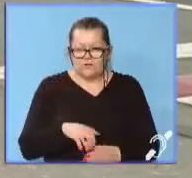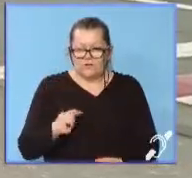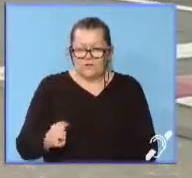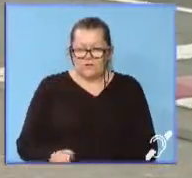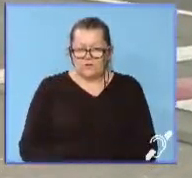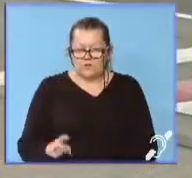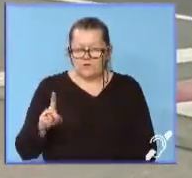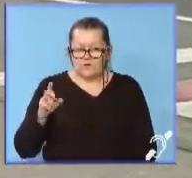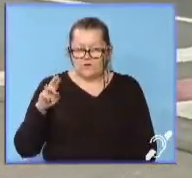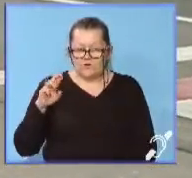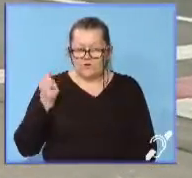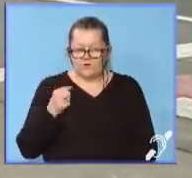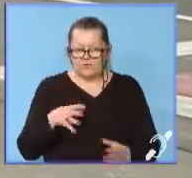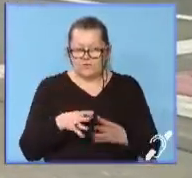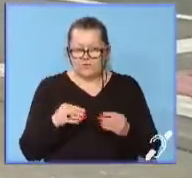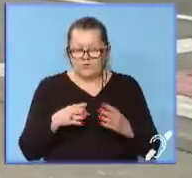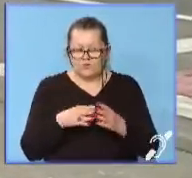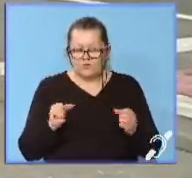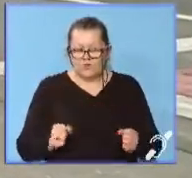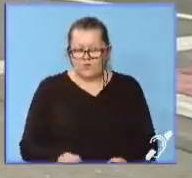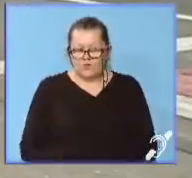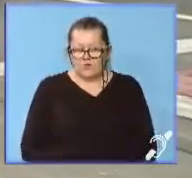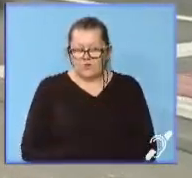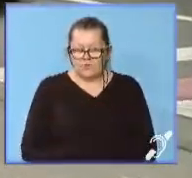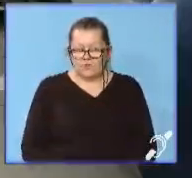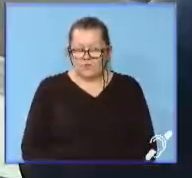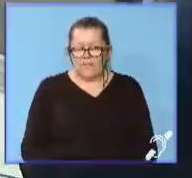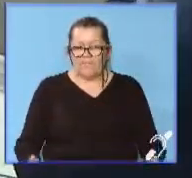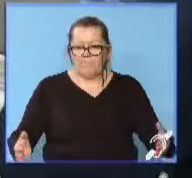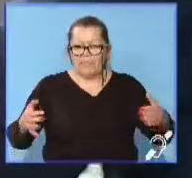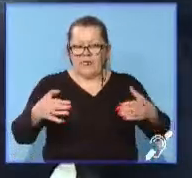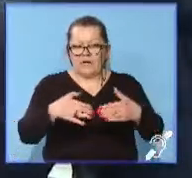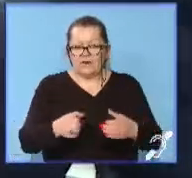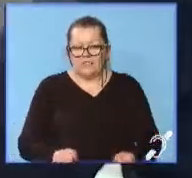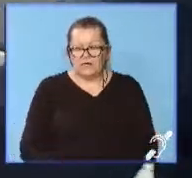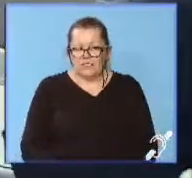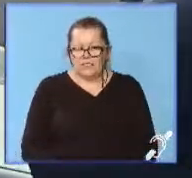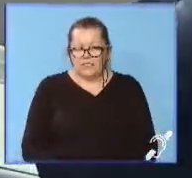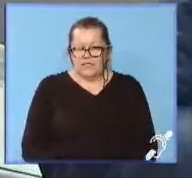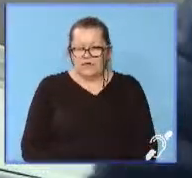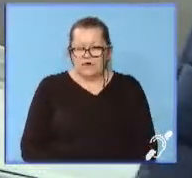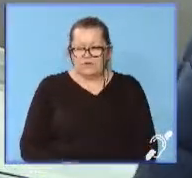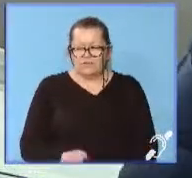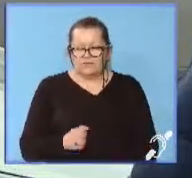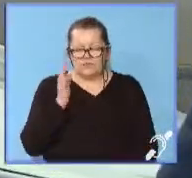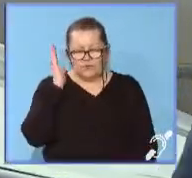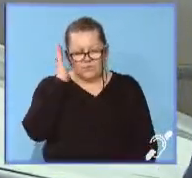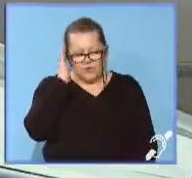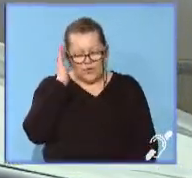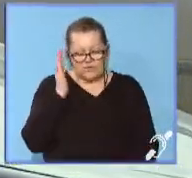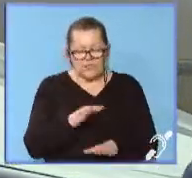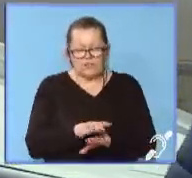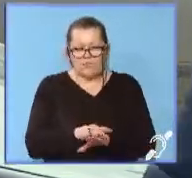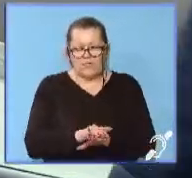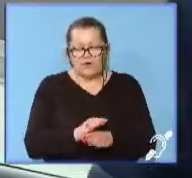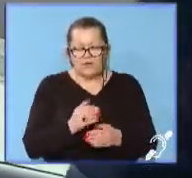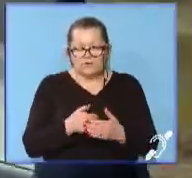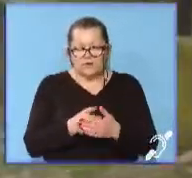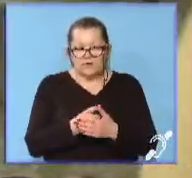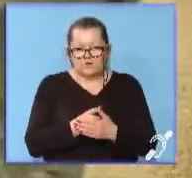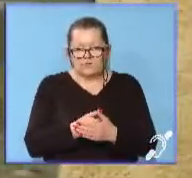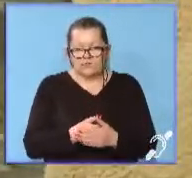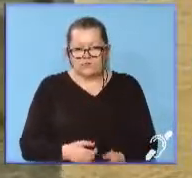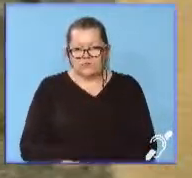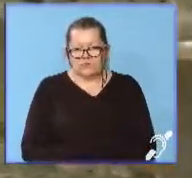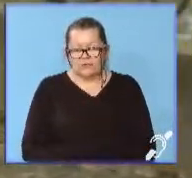dulce Românie Țara mea de ptin Țara mea de dor brațele sease păsărele pe la cuiburi se adună se ascund rămurele Noapte